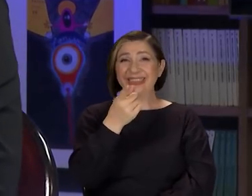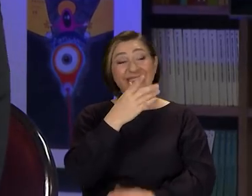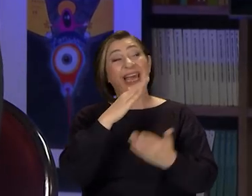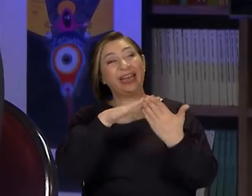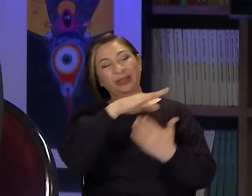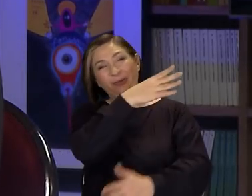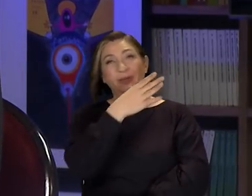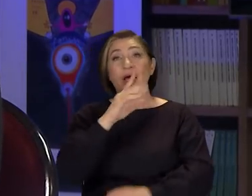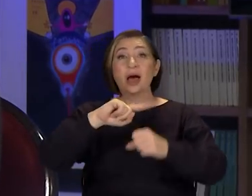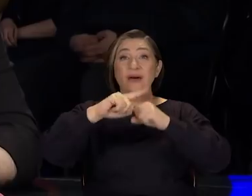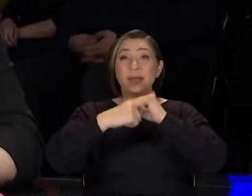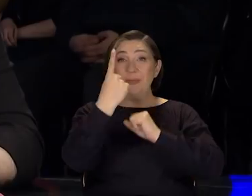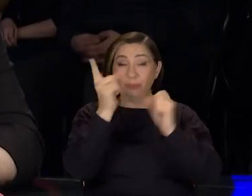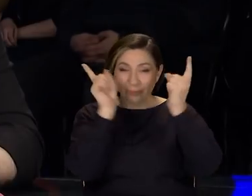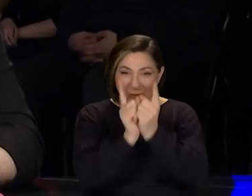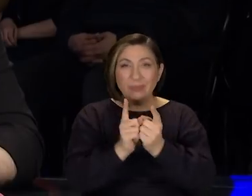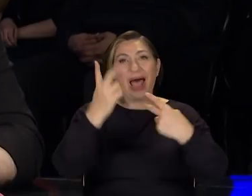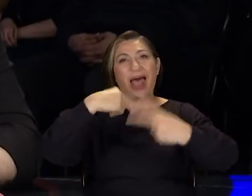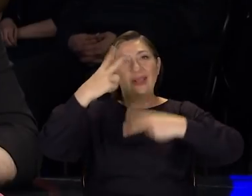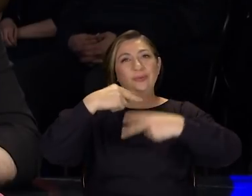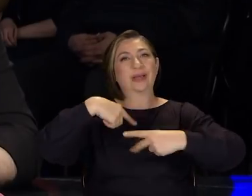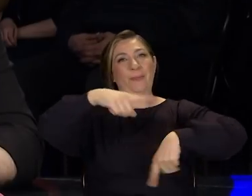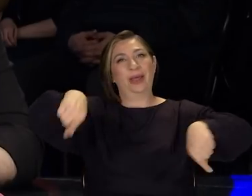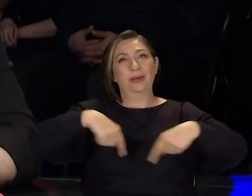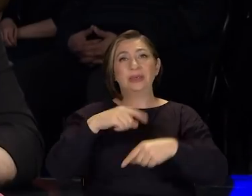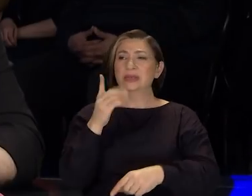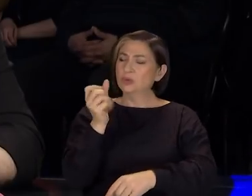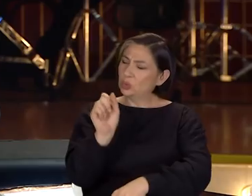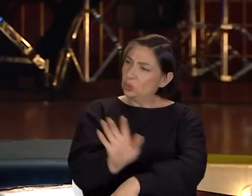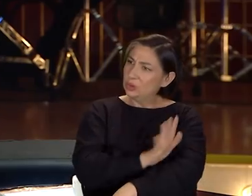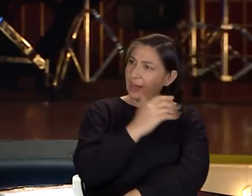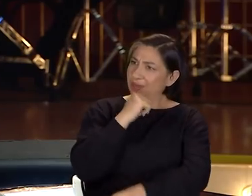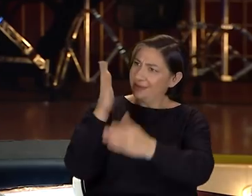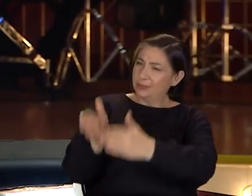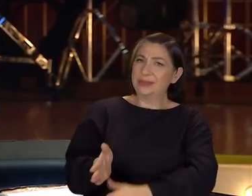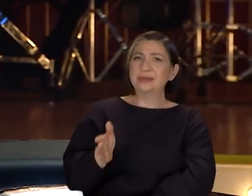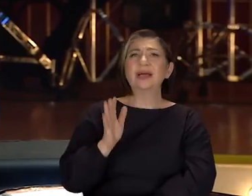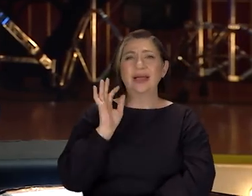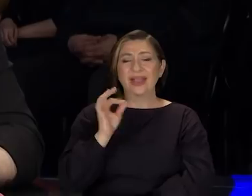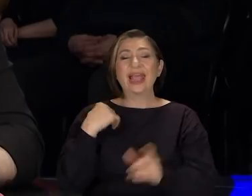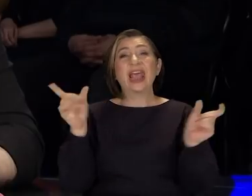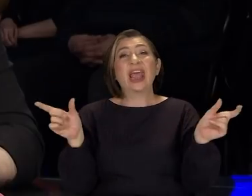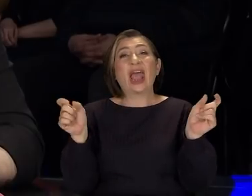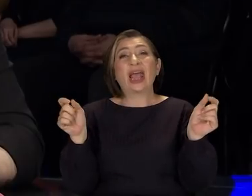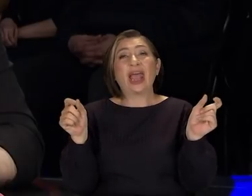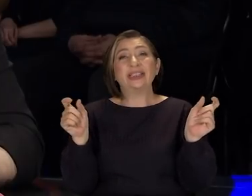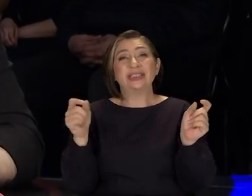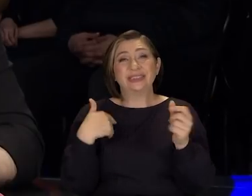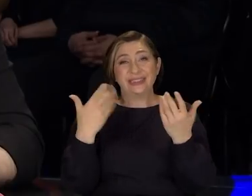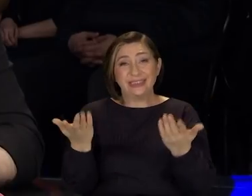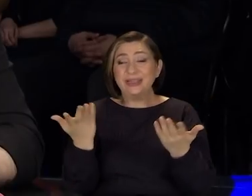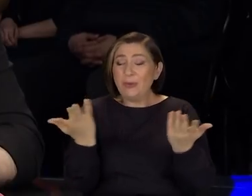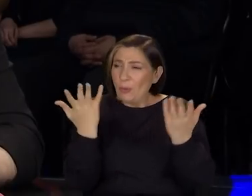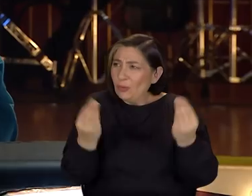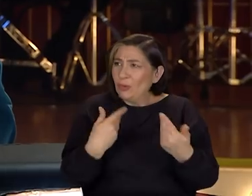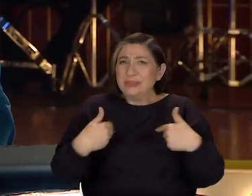var. Haftada bir buluşup ağlaşıyoruz zaten. Genelde. Sen de çok duygusal bir ben insan. Ben çok yengeç burcu olduğum için. Vallahi ağır, ne hale